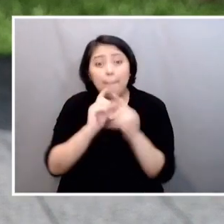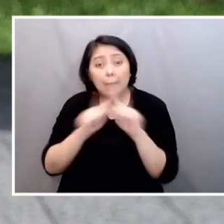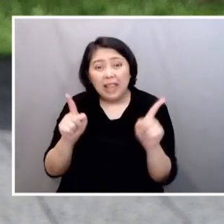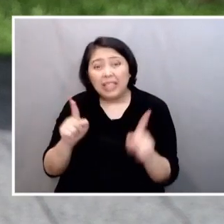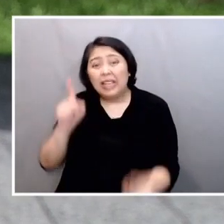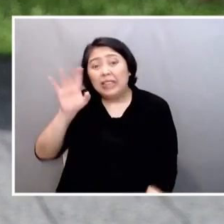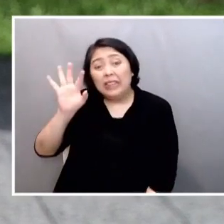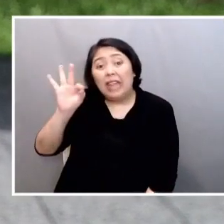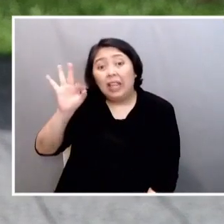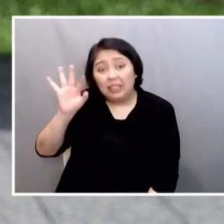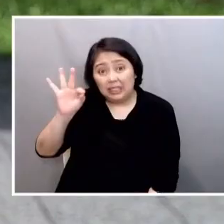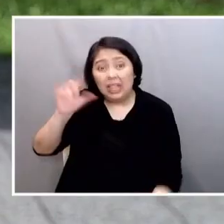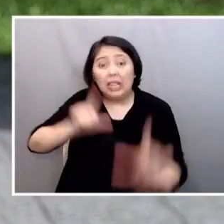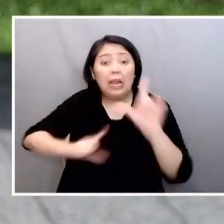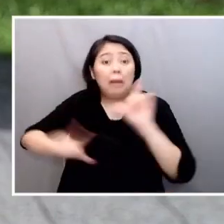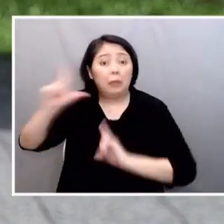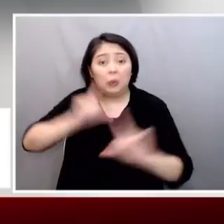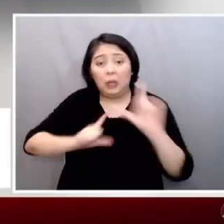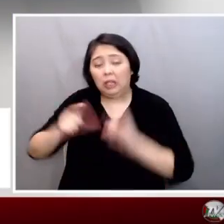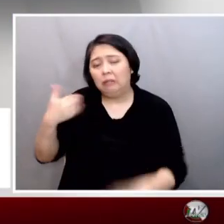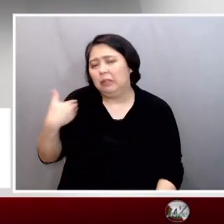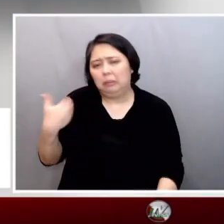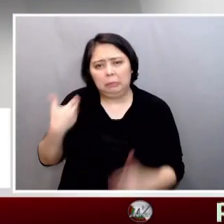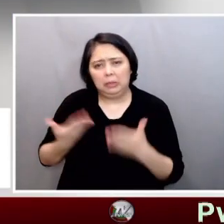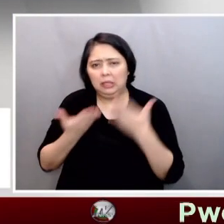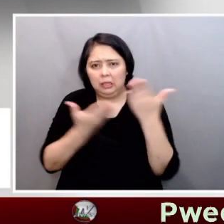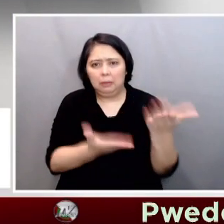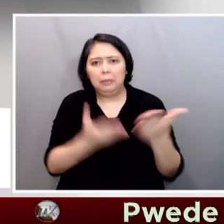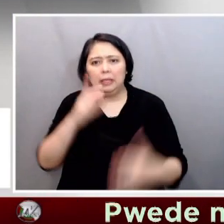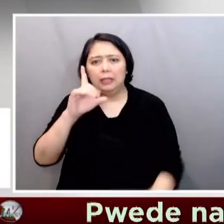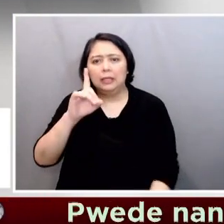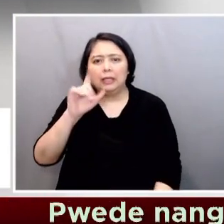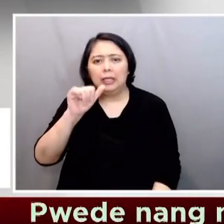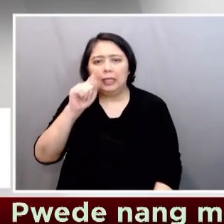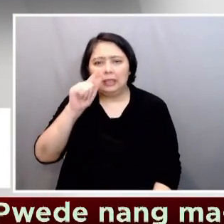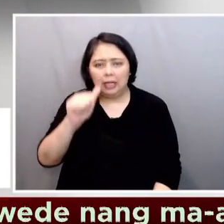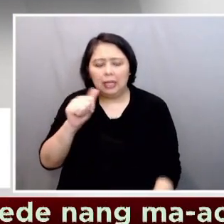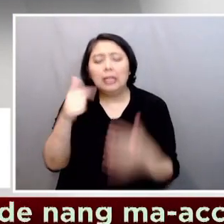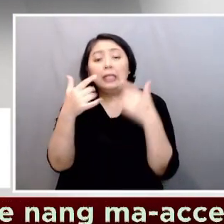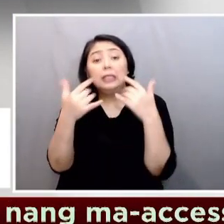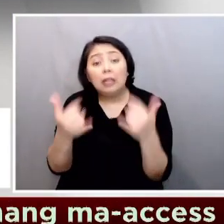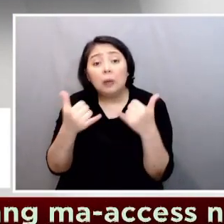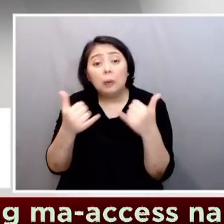hindi nakapagsumite ng datos. Dahil dito, pumalo na sa higit